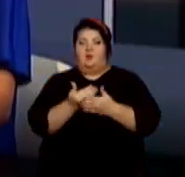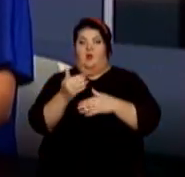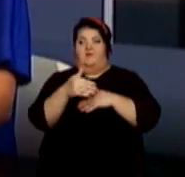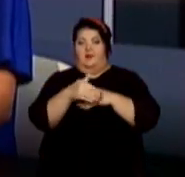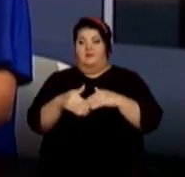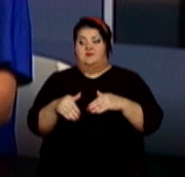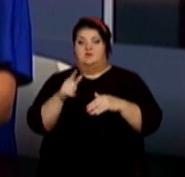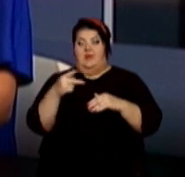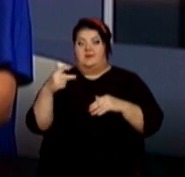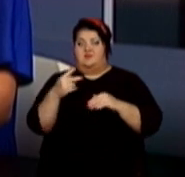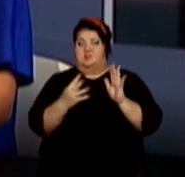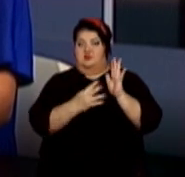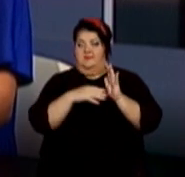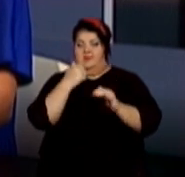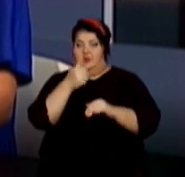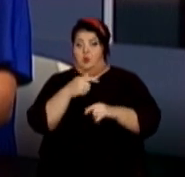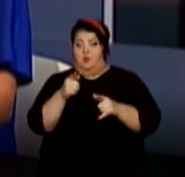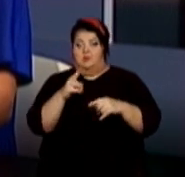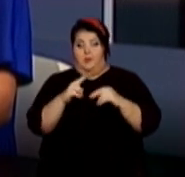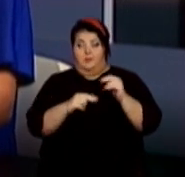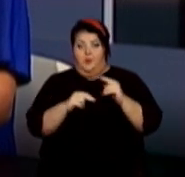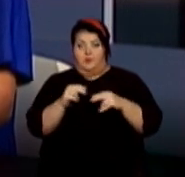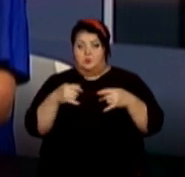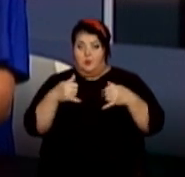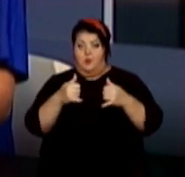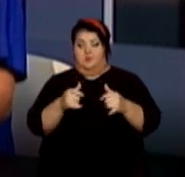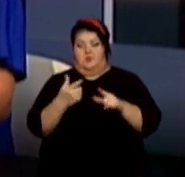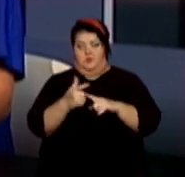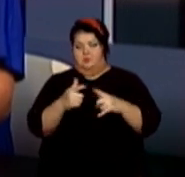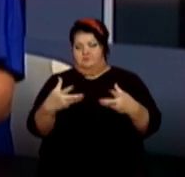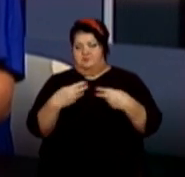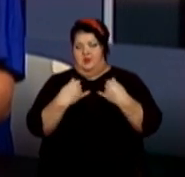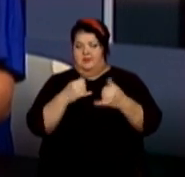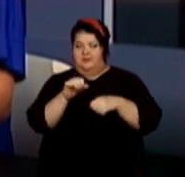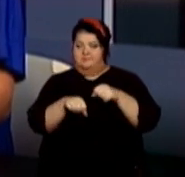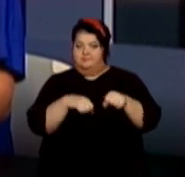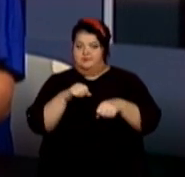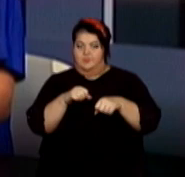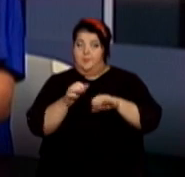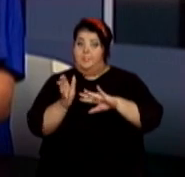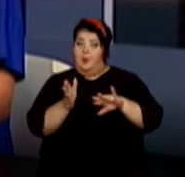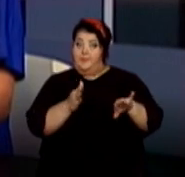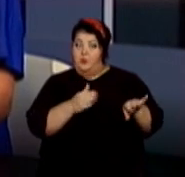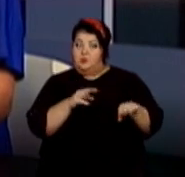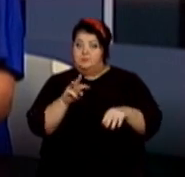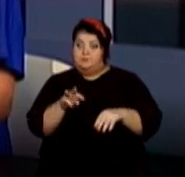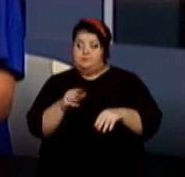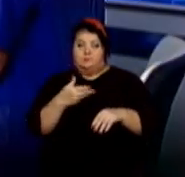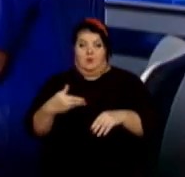вона з 2009 року побудована, то досить приваблива вона. Потім ми